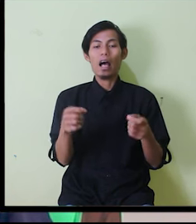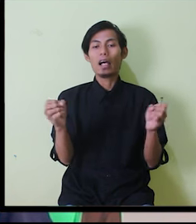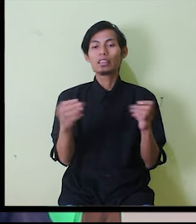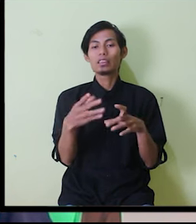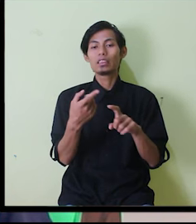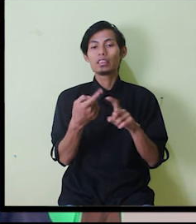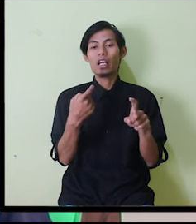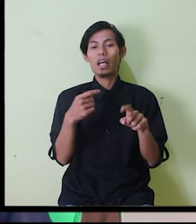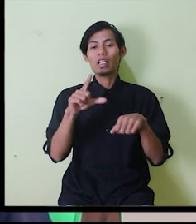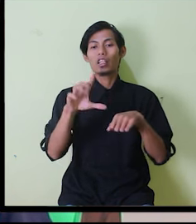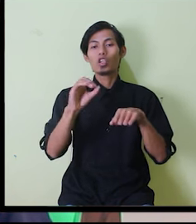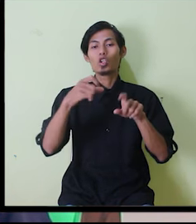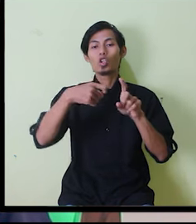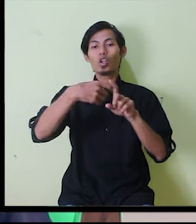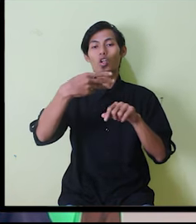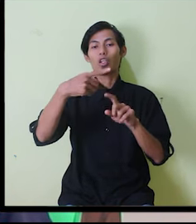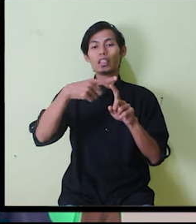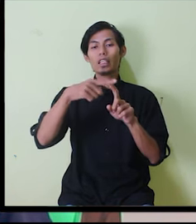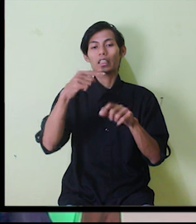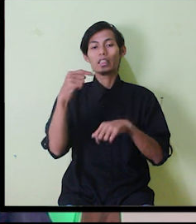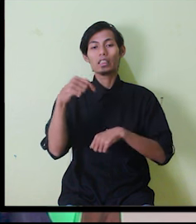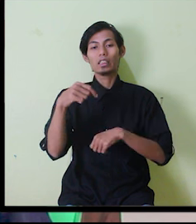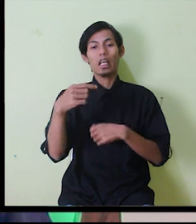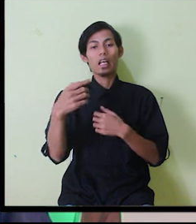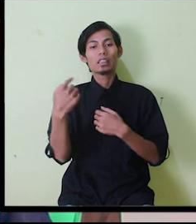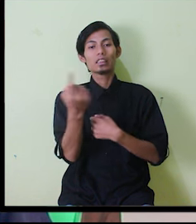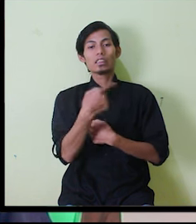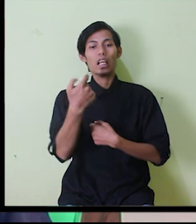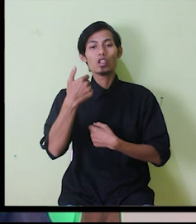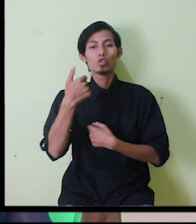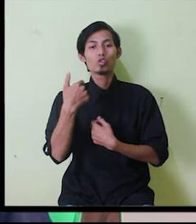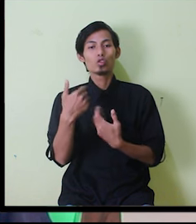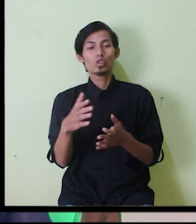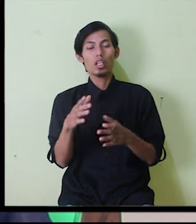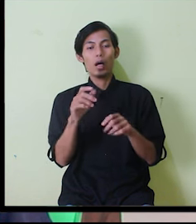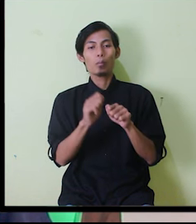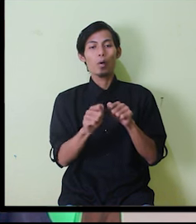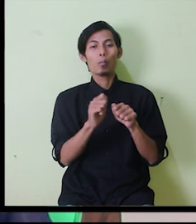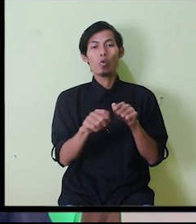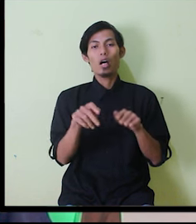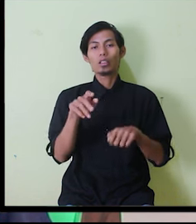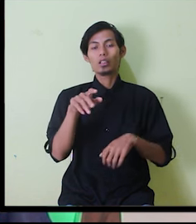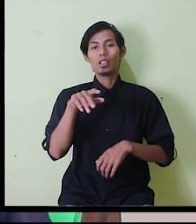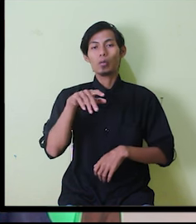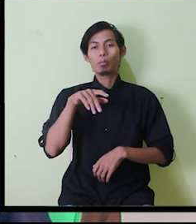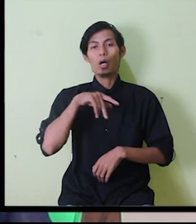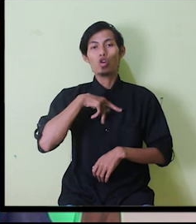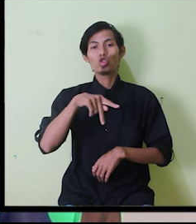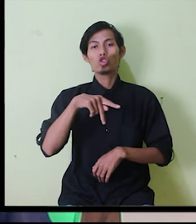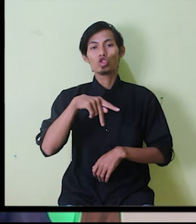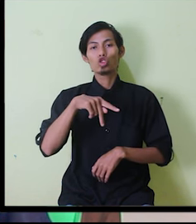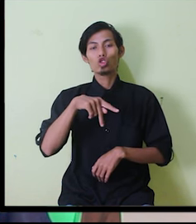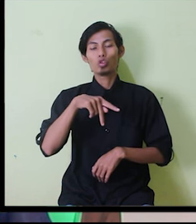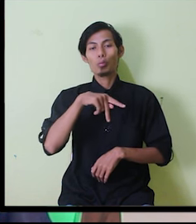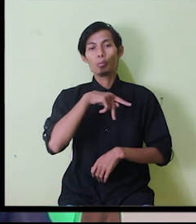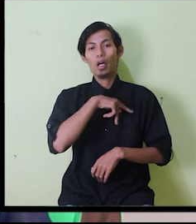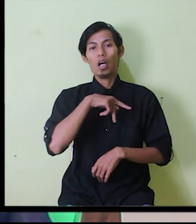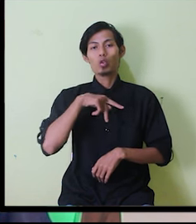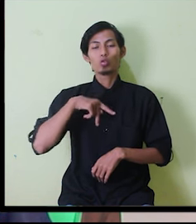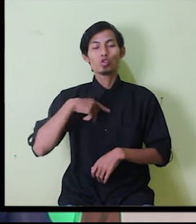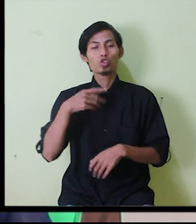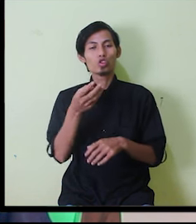penjualan lokoid ini Nah itu kami sudah membentuk sebuah kepengurusan kecil di situ ada